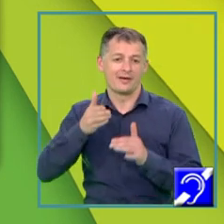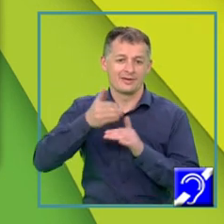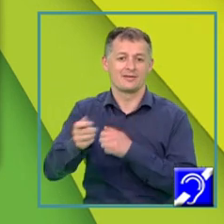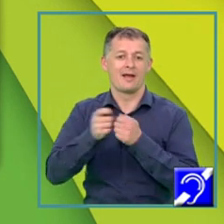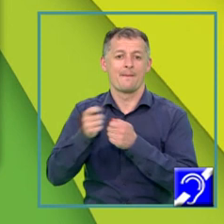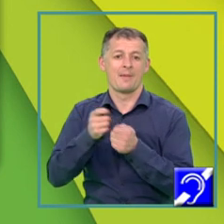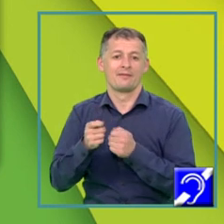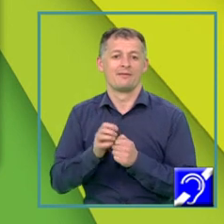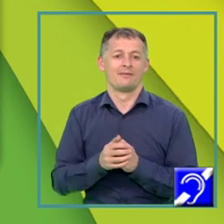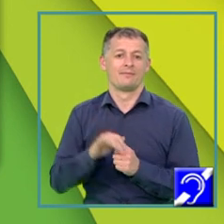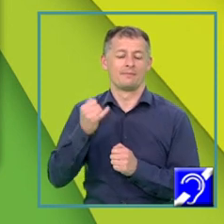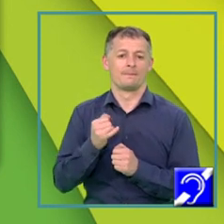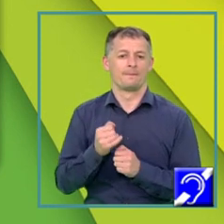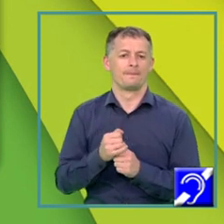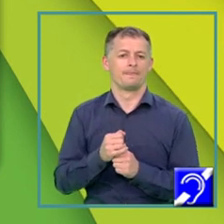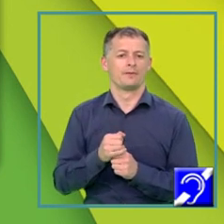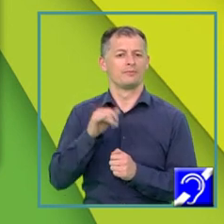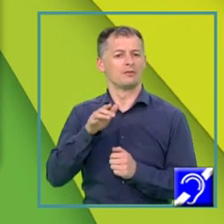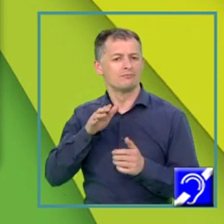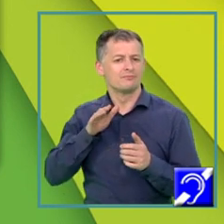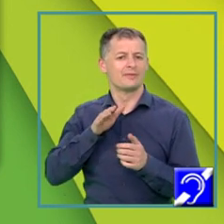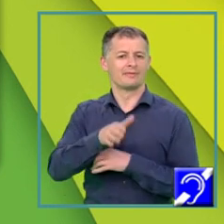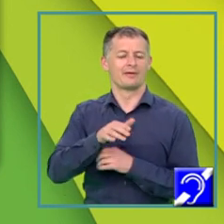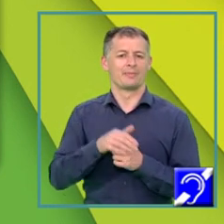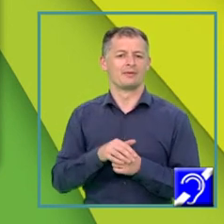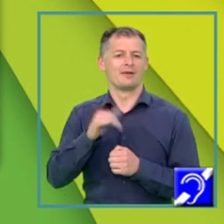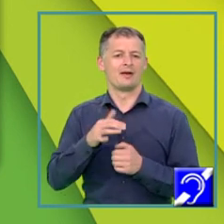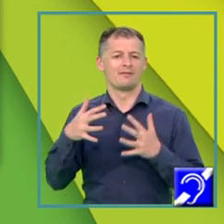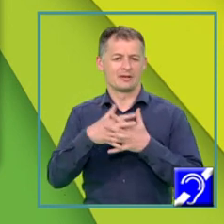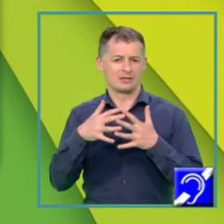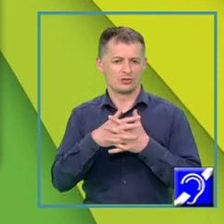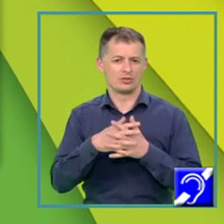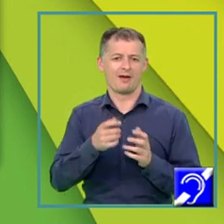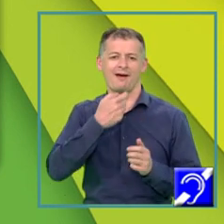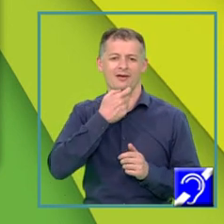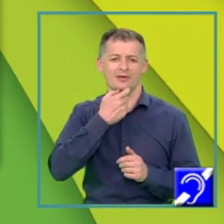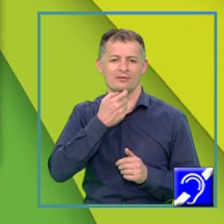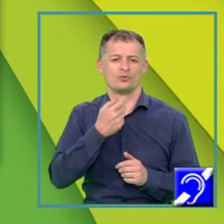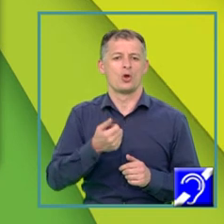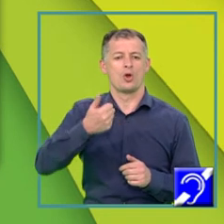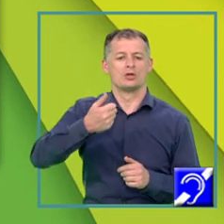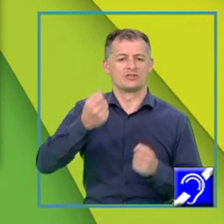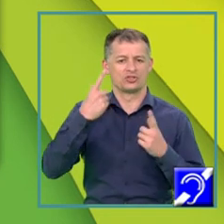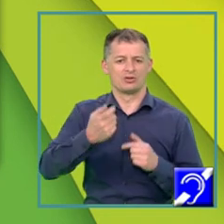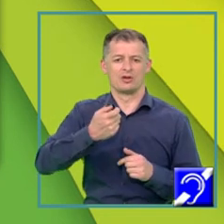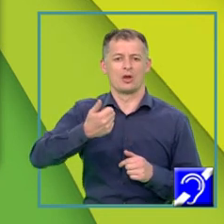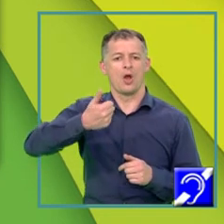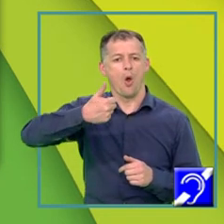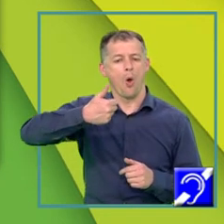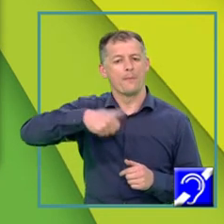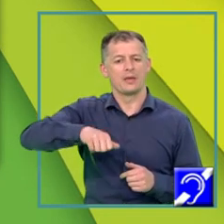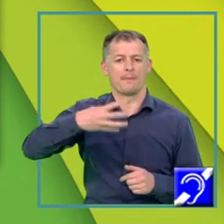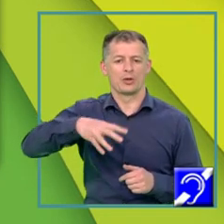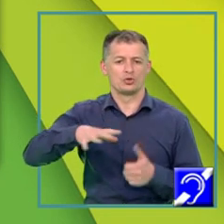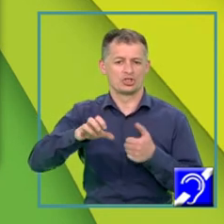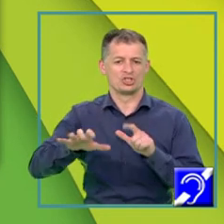1467, înaintând în fruntea unei mari armate spre Suceava, capitală a Moldovei, unde nădăjduia să-l instaleze pe candidatul său